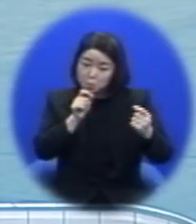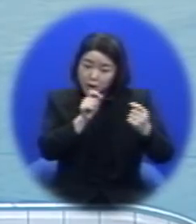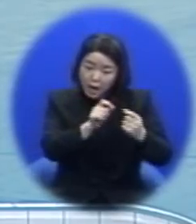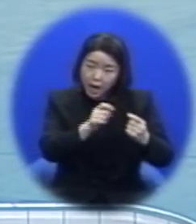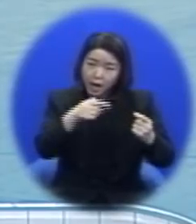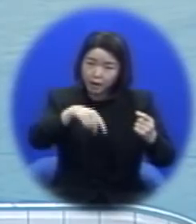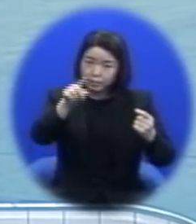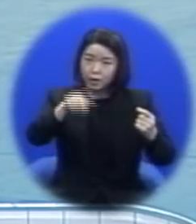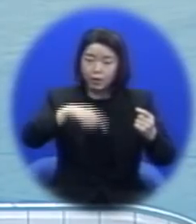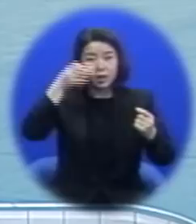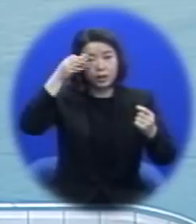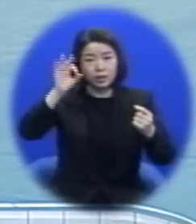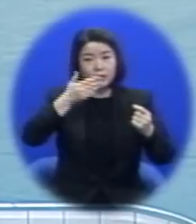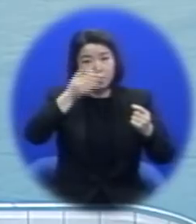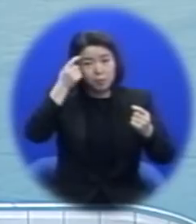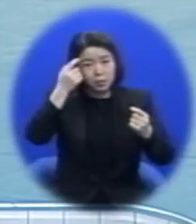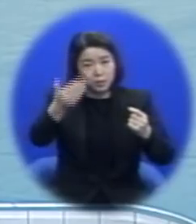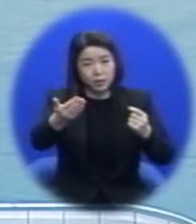와야만 깨닫겠습니까?